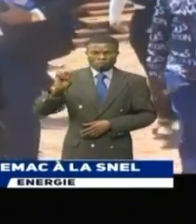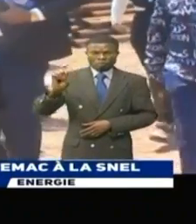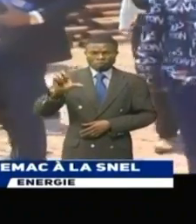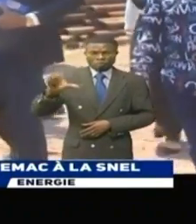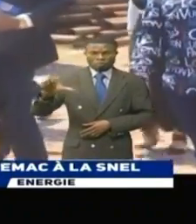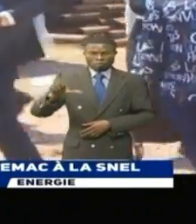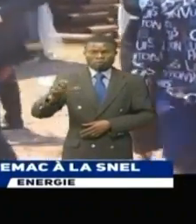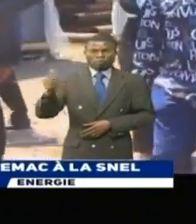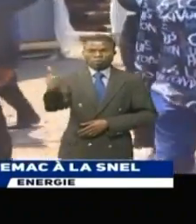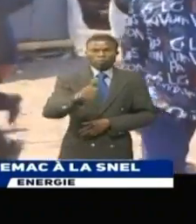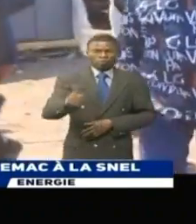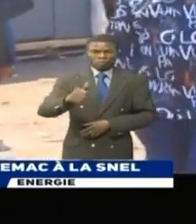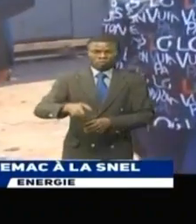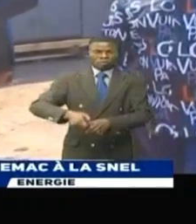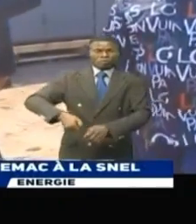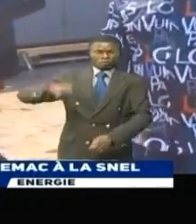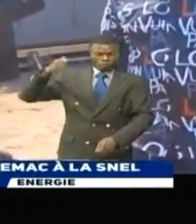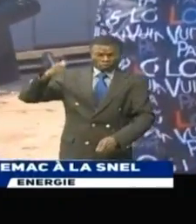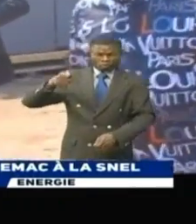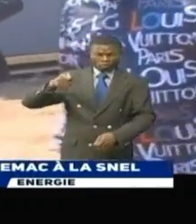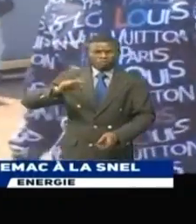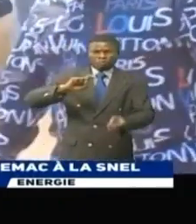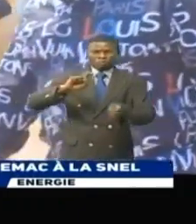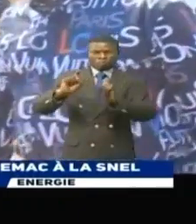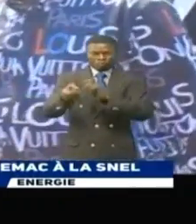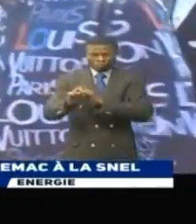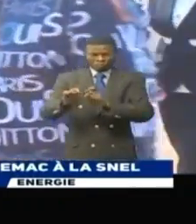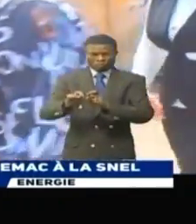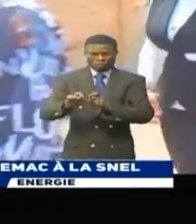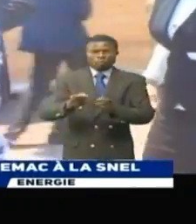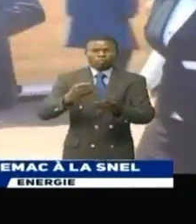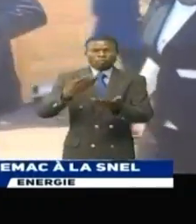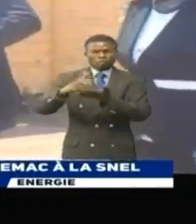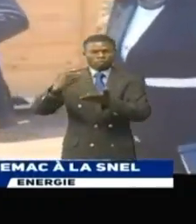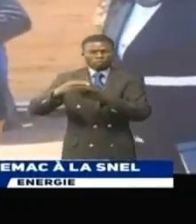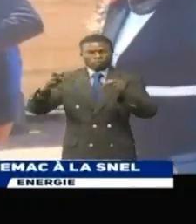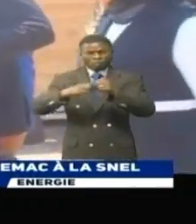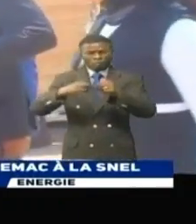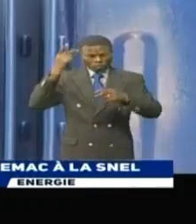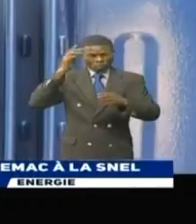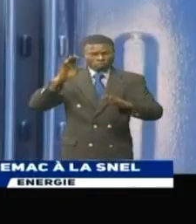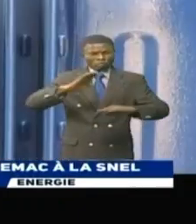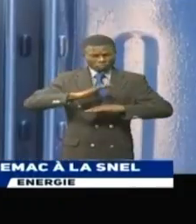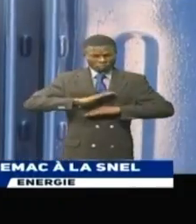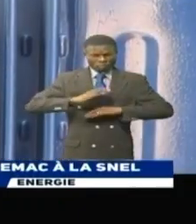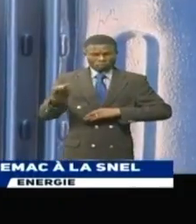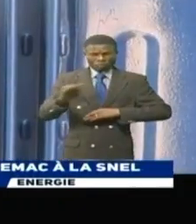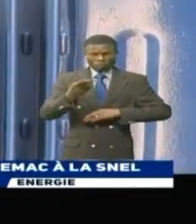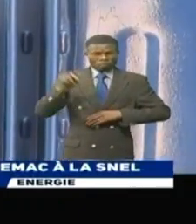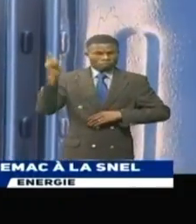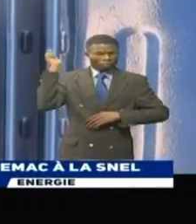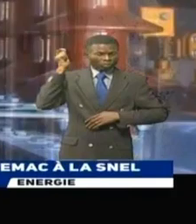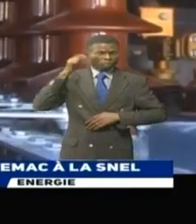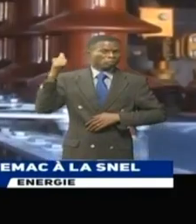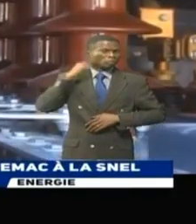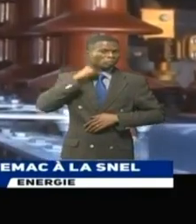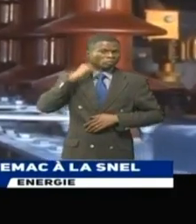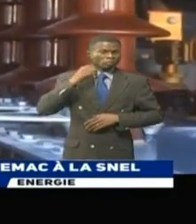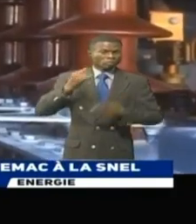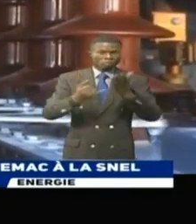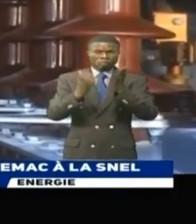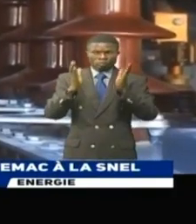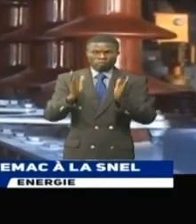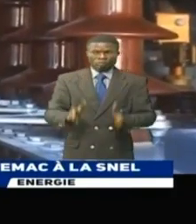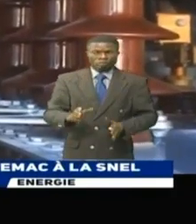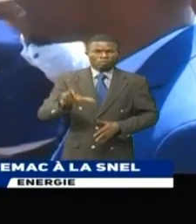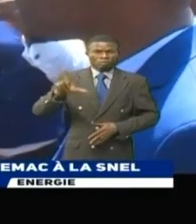cabines au total pour améliorer la distribution à Kinshasa est motif de satisfaction des deux côtés. Le professeur docteur ingénieur Luemba